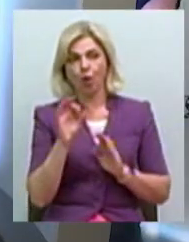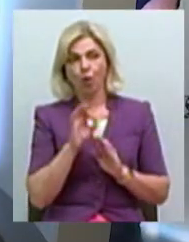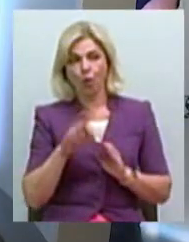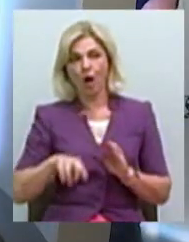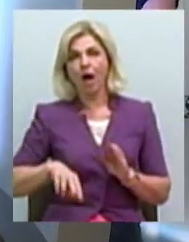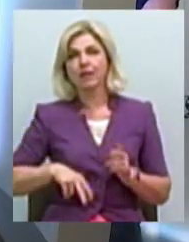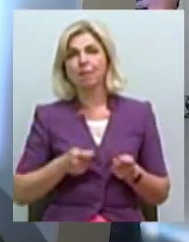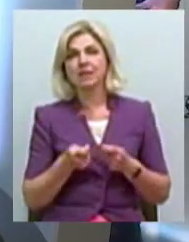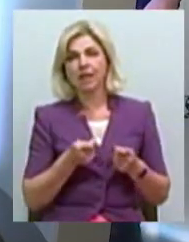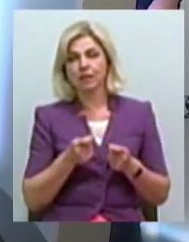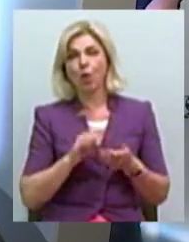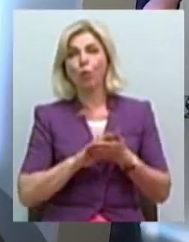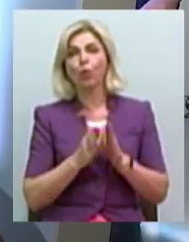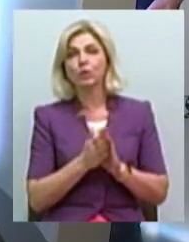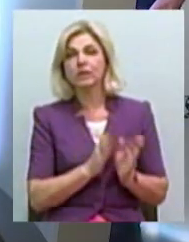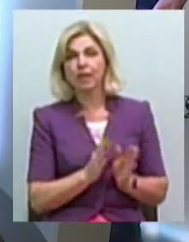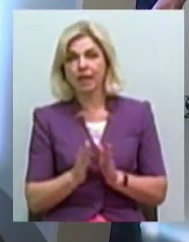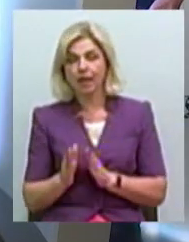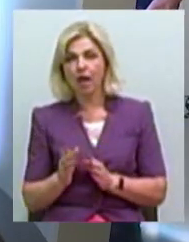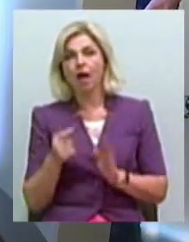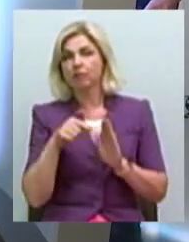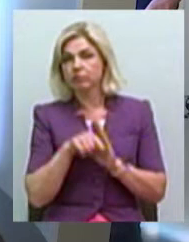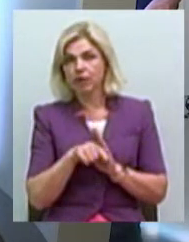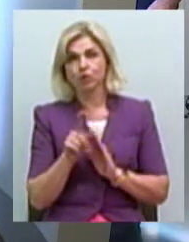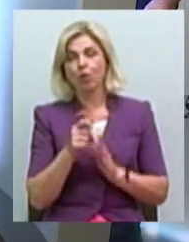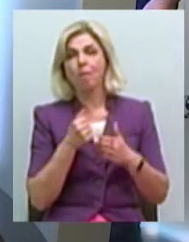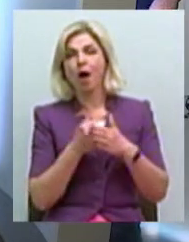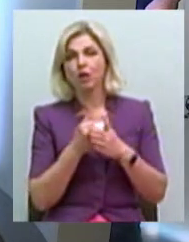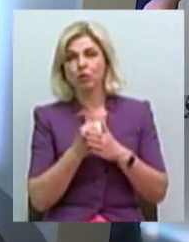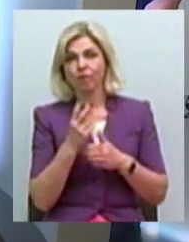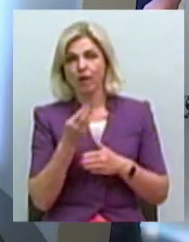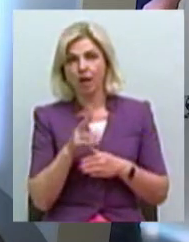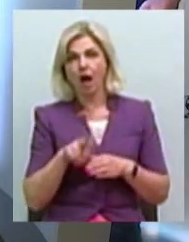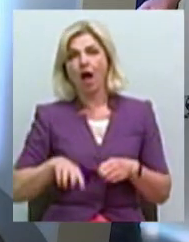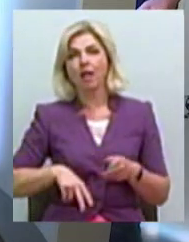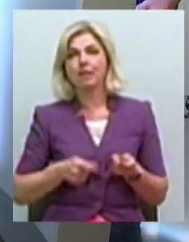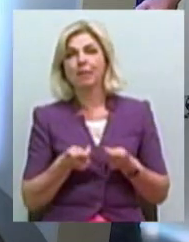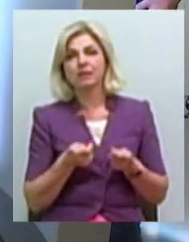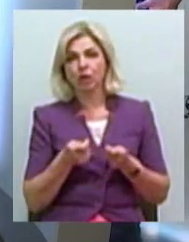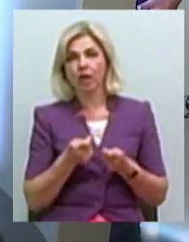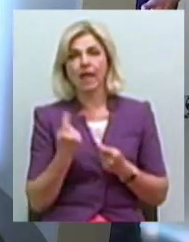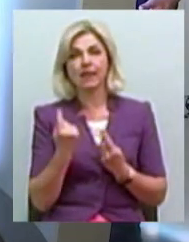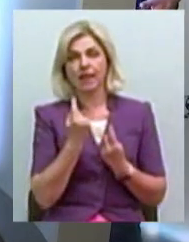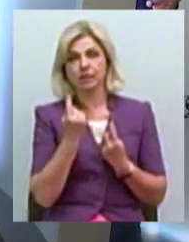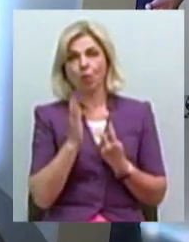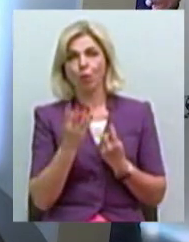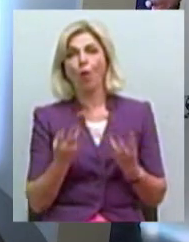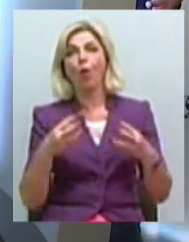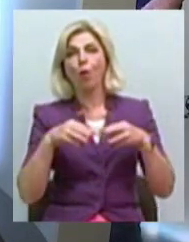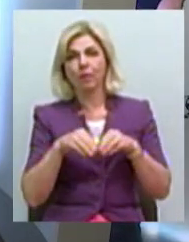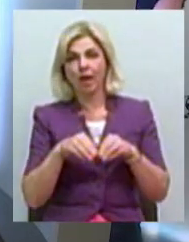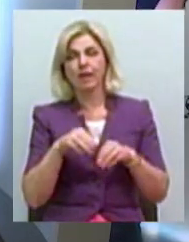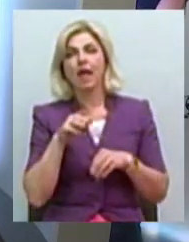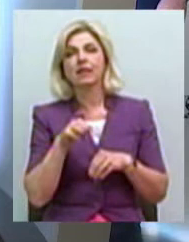адміністративно-територіальний устрій, в якому передбачається, що базовою адміністративною територіальною одиницею буде якраз об'єднана територіальна